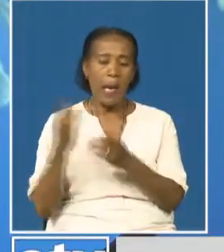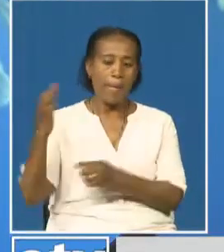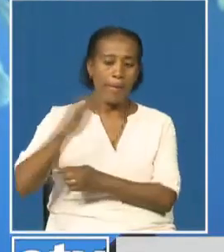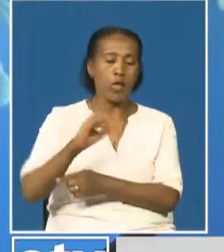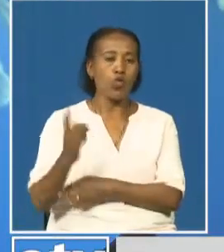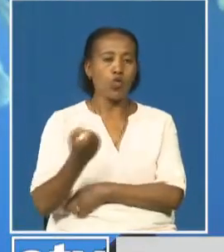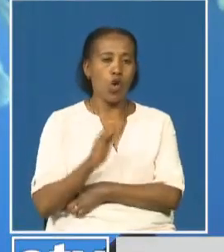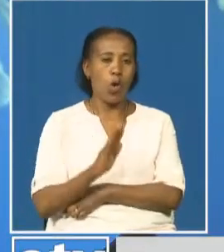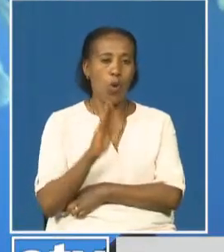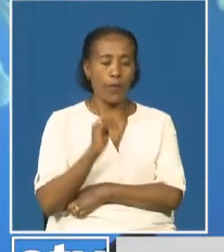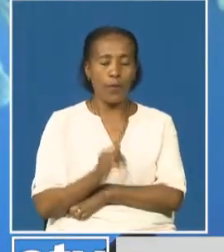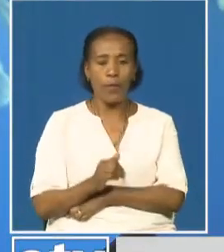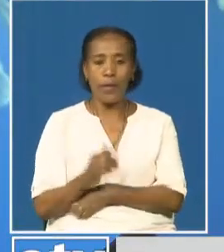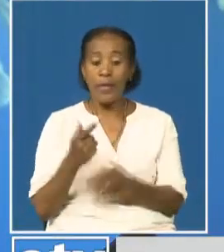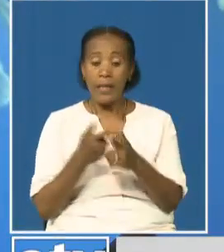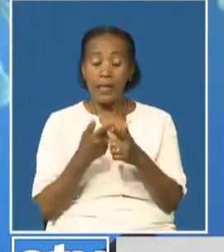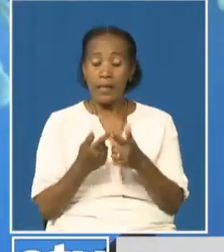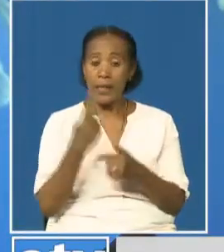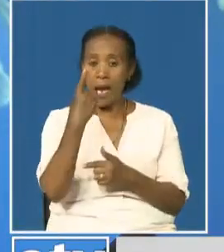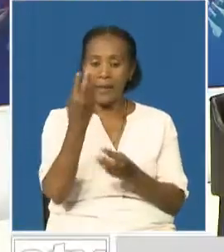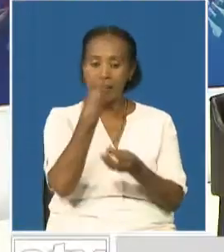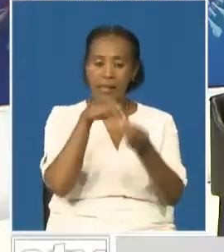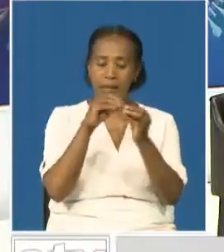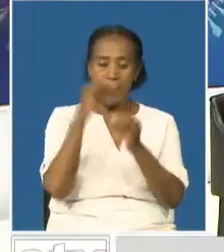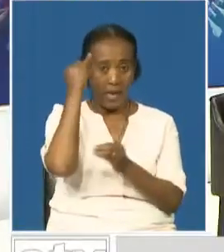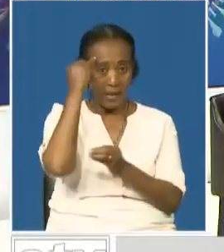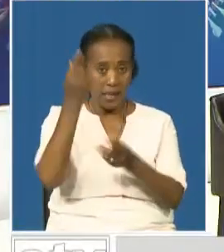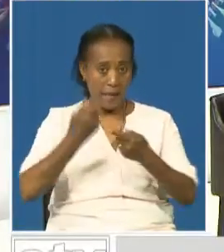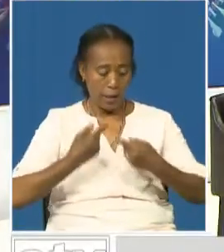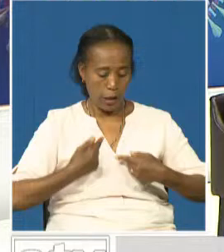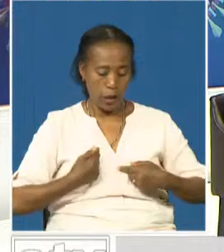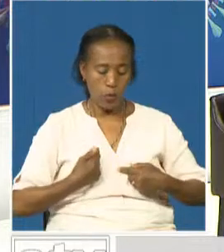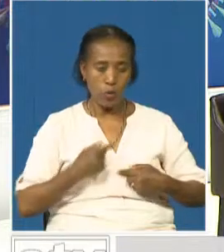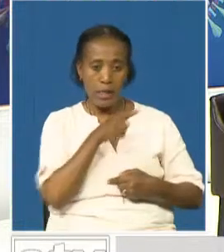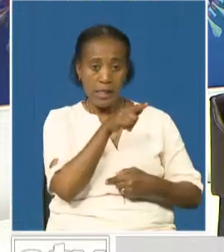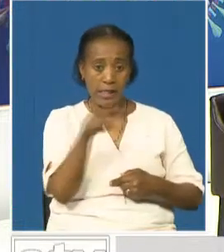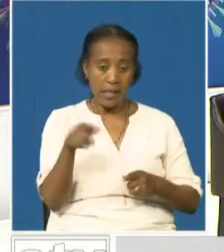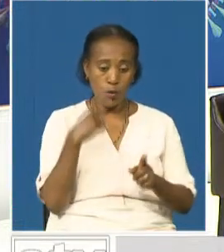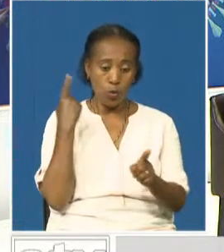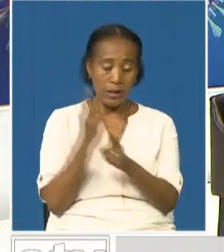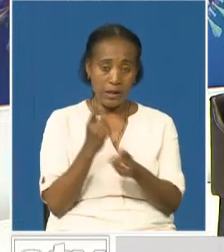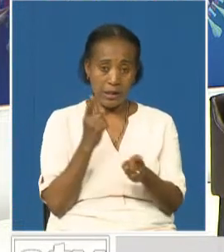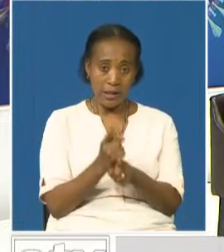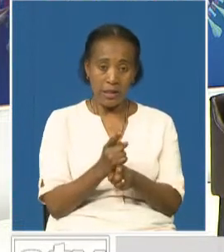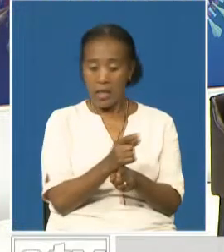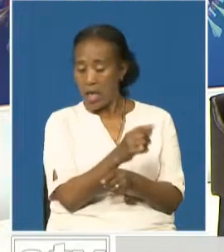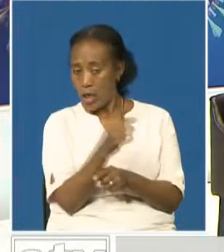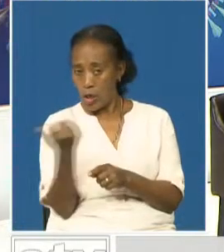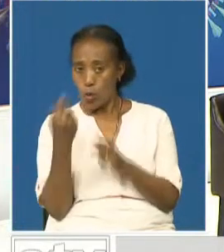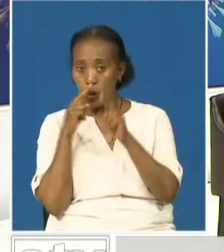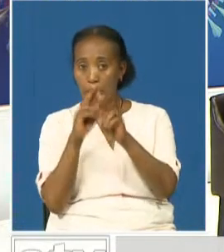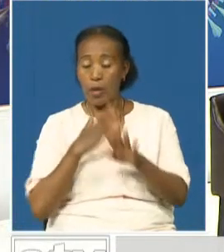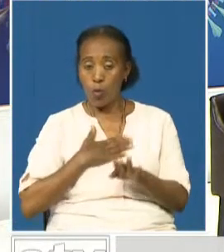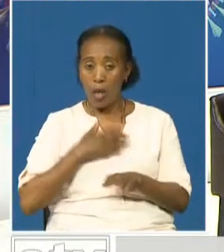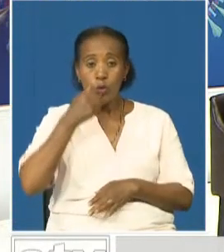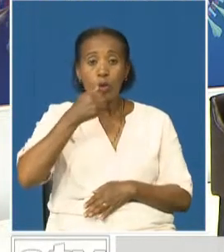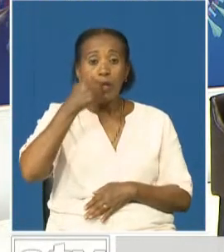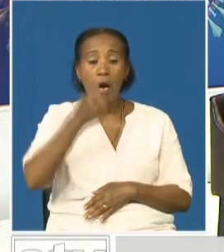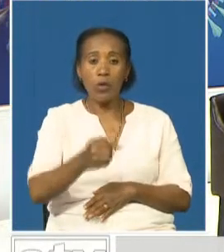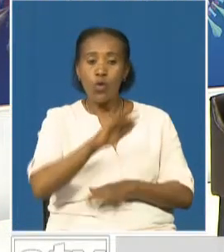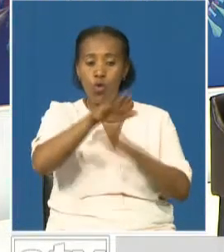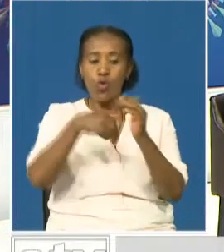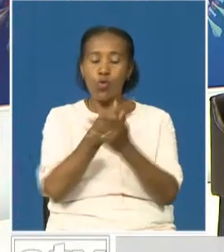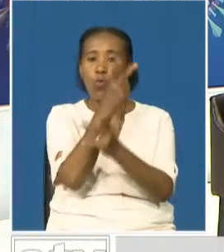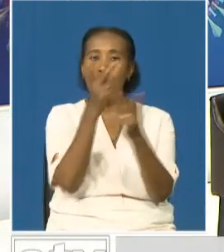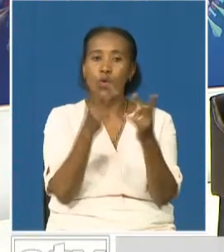ይሁንልዎት። እንግዲህ አንድ ተጨማሪ ሀሳብ የነገሩን እሳቸውም ልክ ሌሎች ተመልካቾቻችንም እንዳሉን